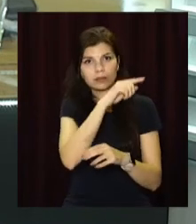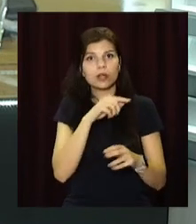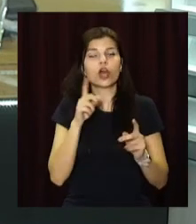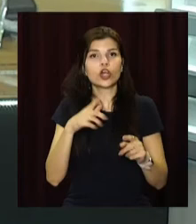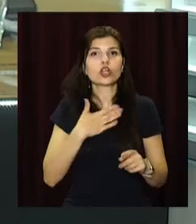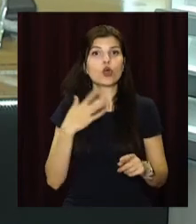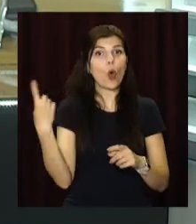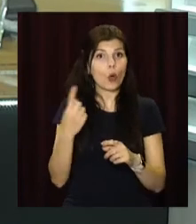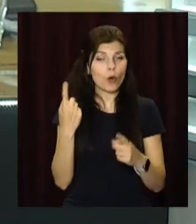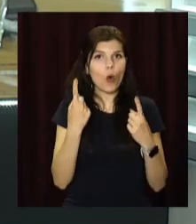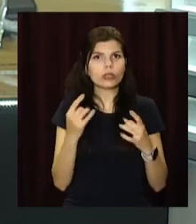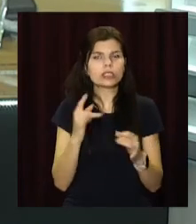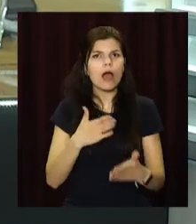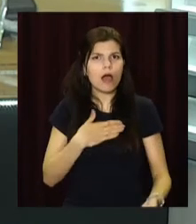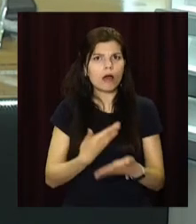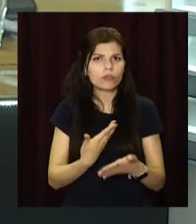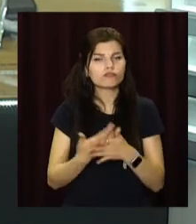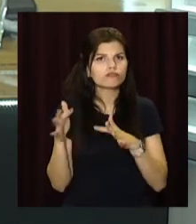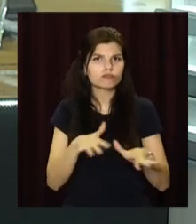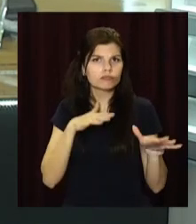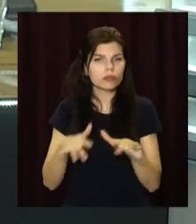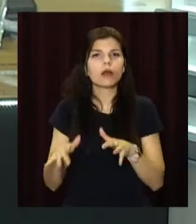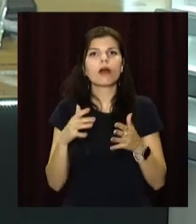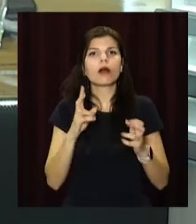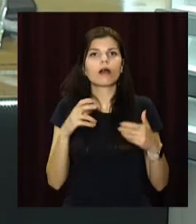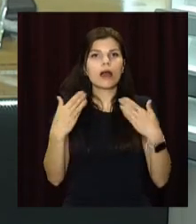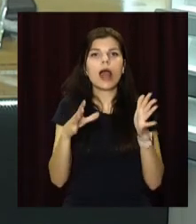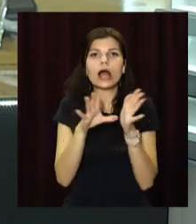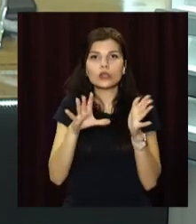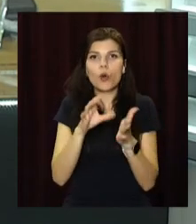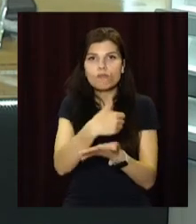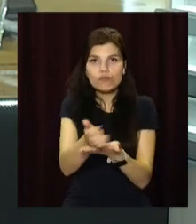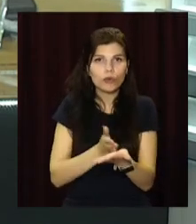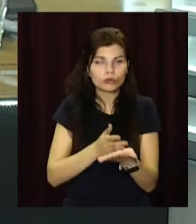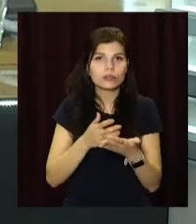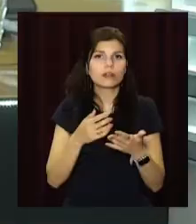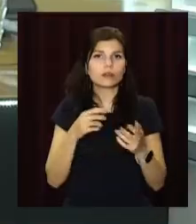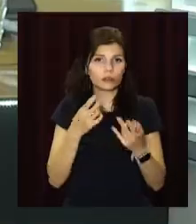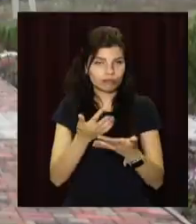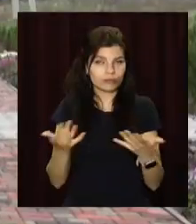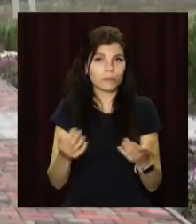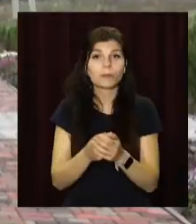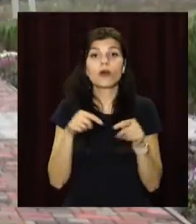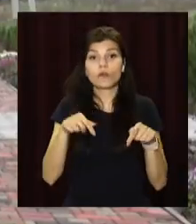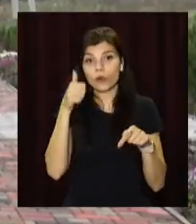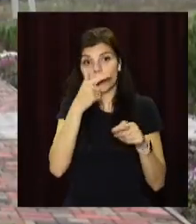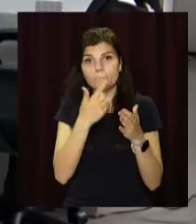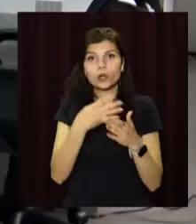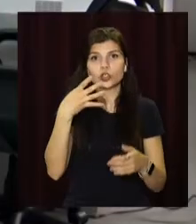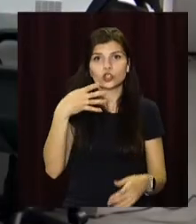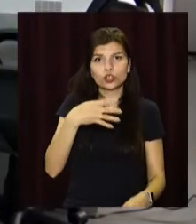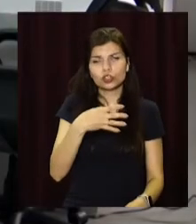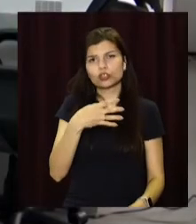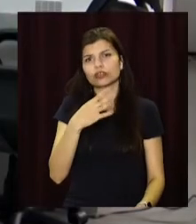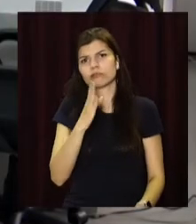наша область – одна з найактивніших областей у сфері надання електронних послуг підприємцям. Цьогоріч майже 4,5